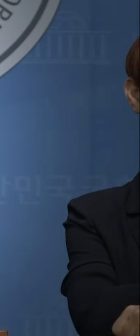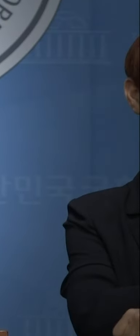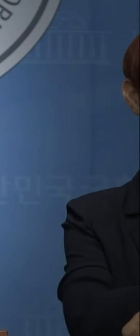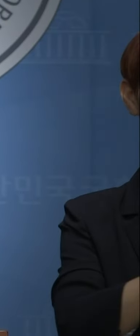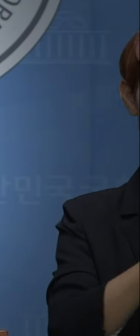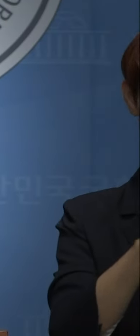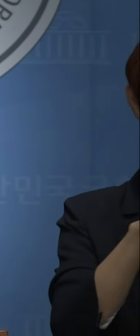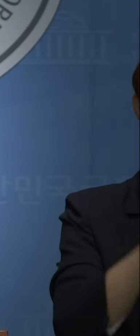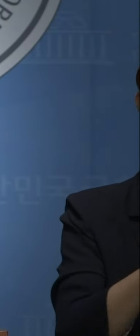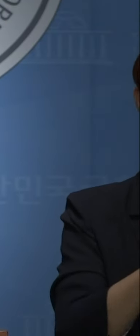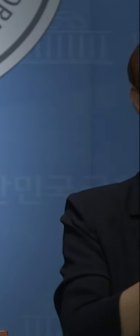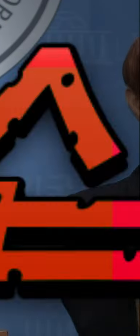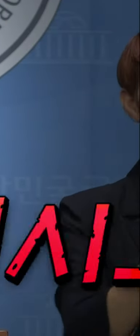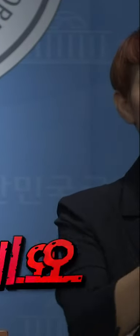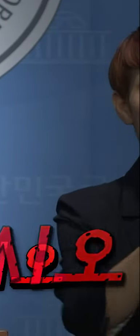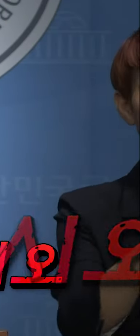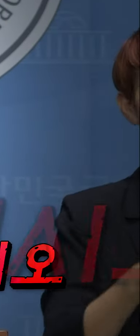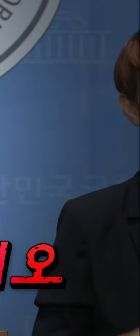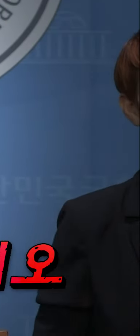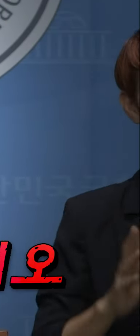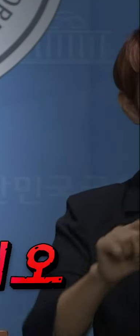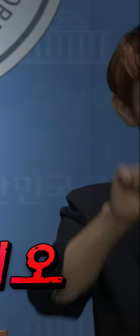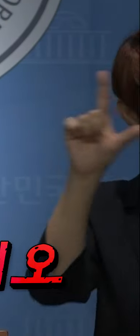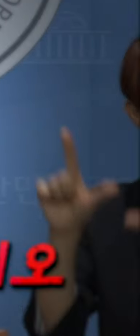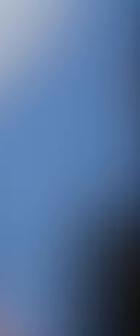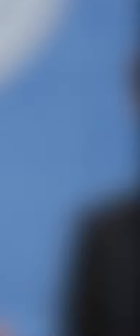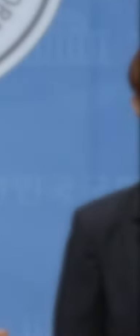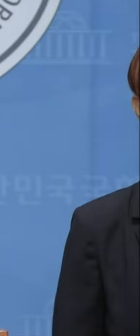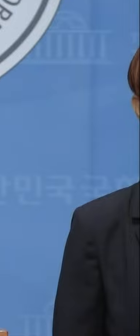민생 민심 핑계는 되지